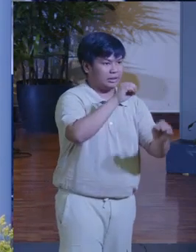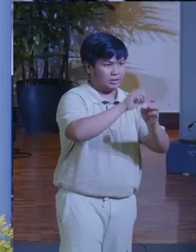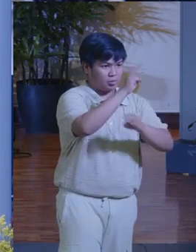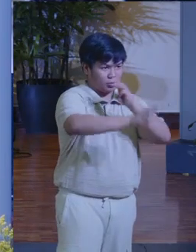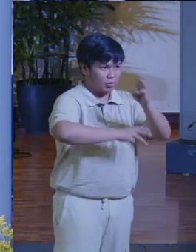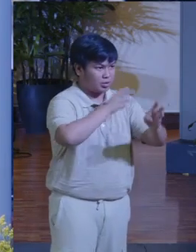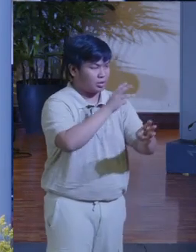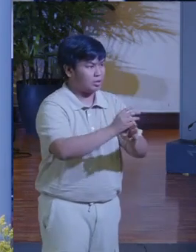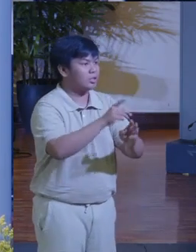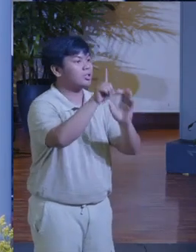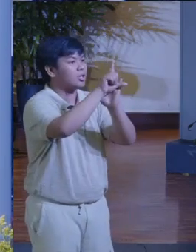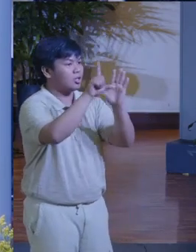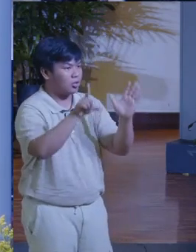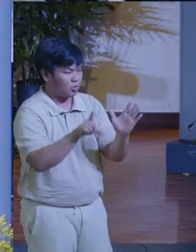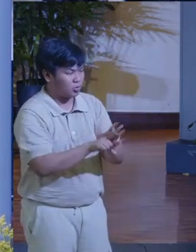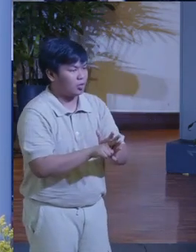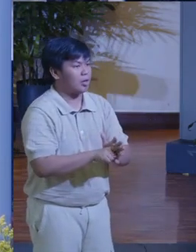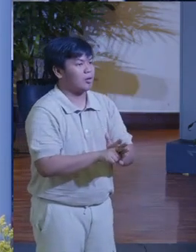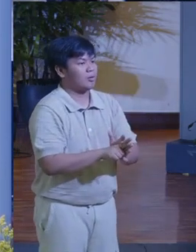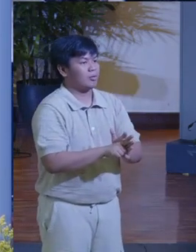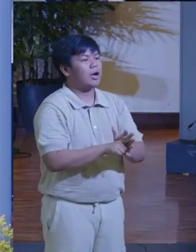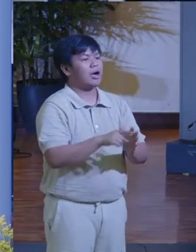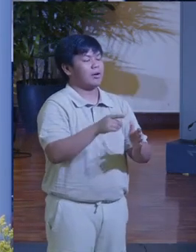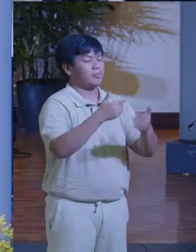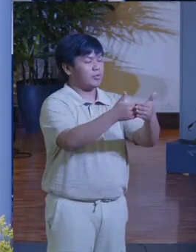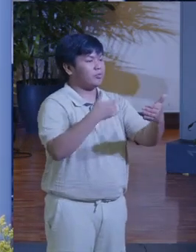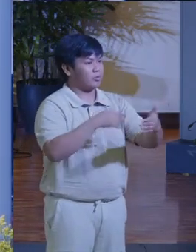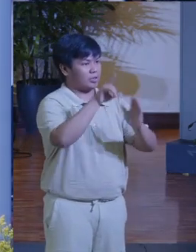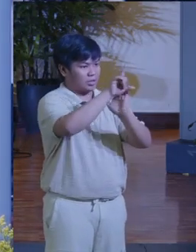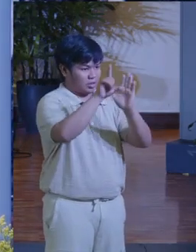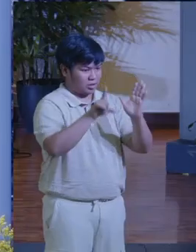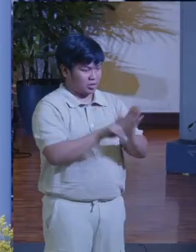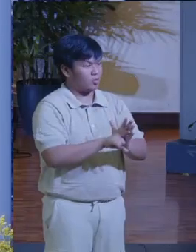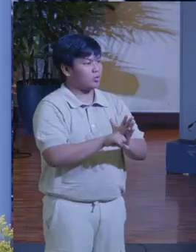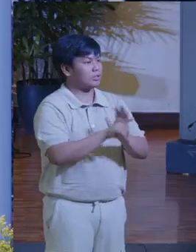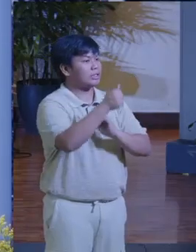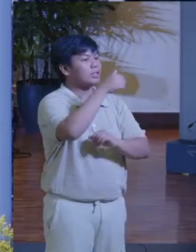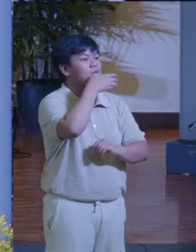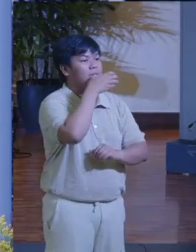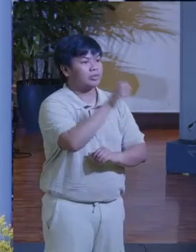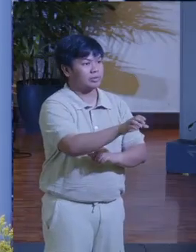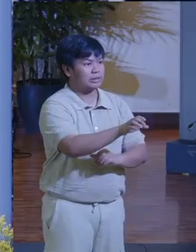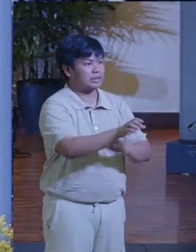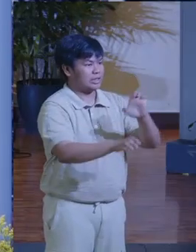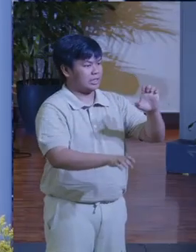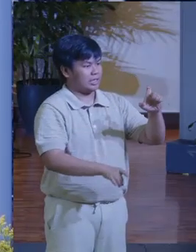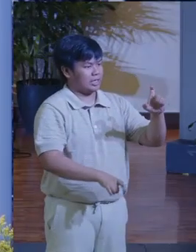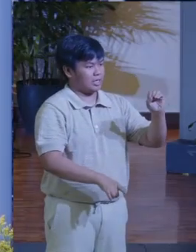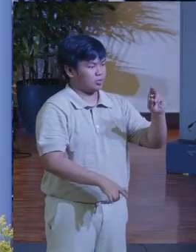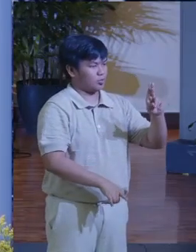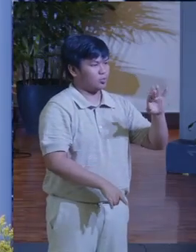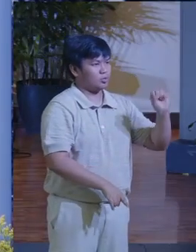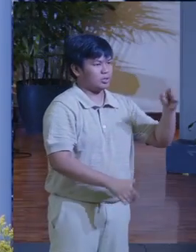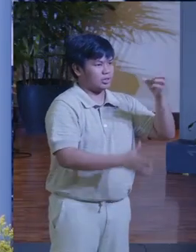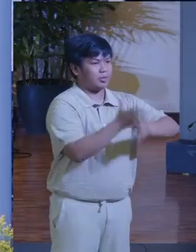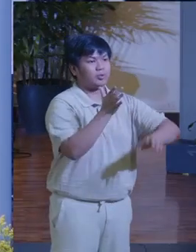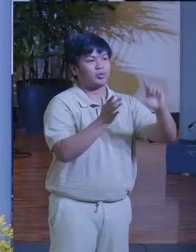before the law was given. Bago pa binigay ang law, kailan binigay ang law? Exodus chapter